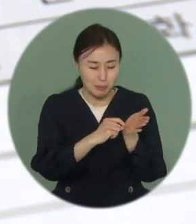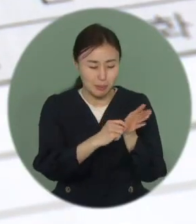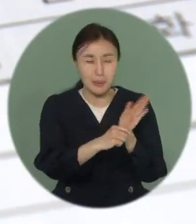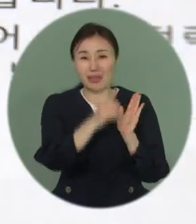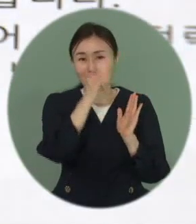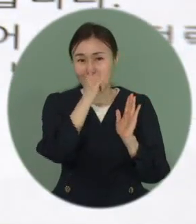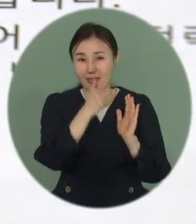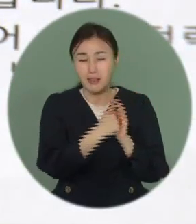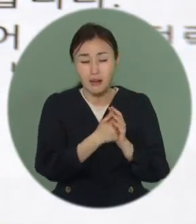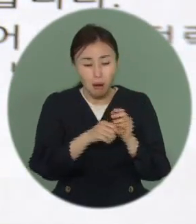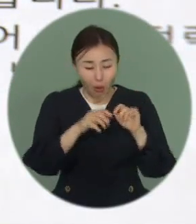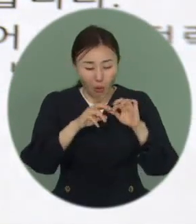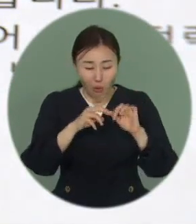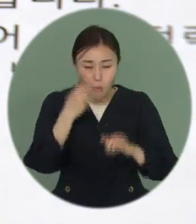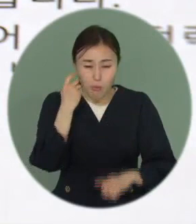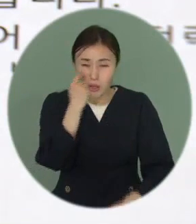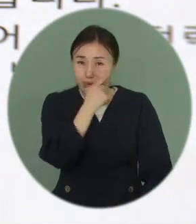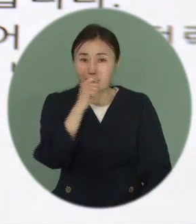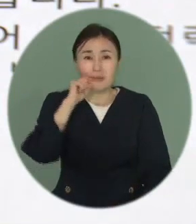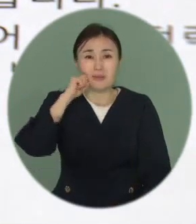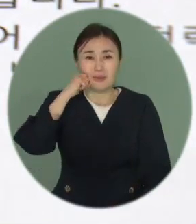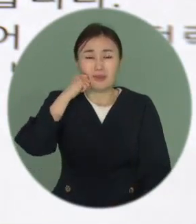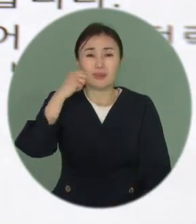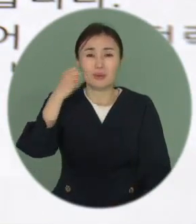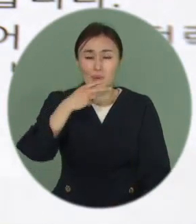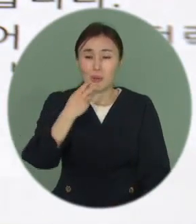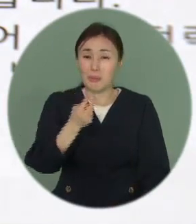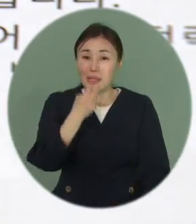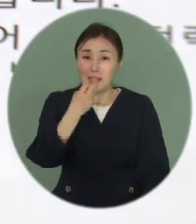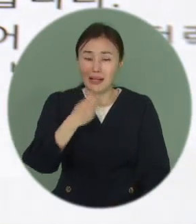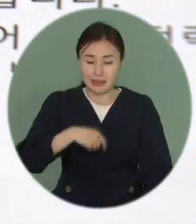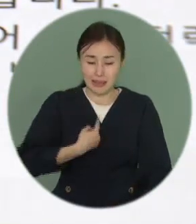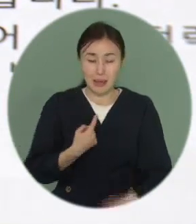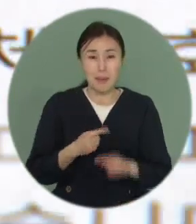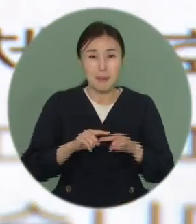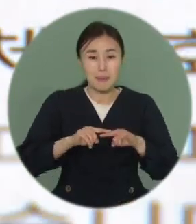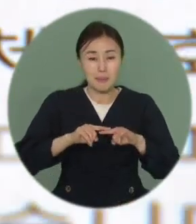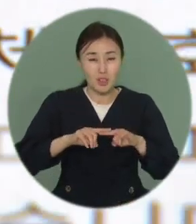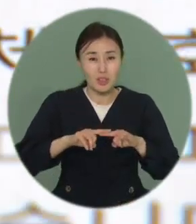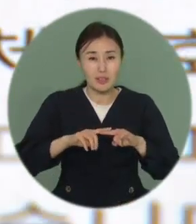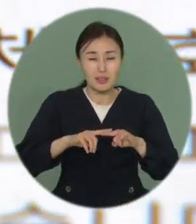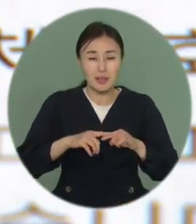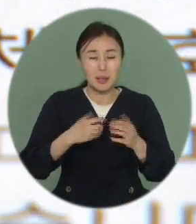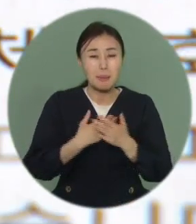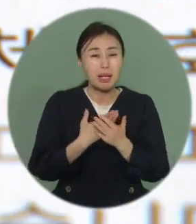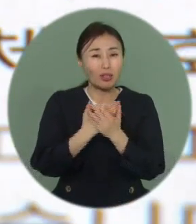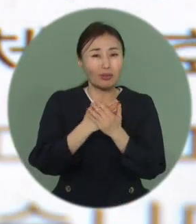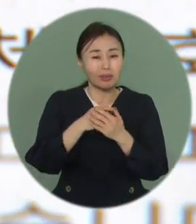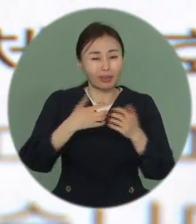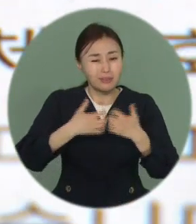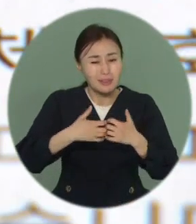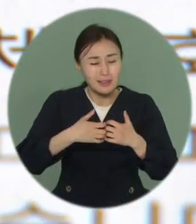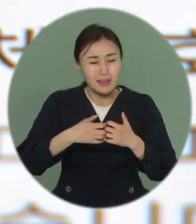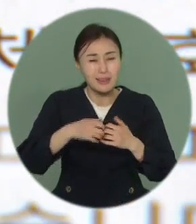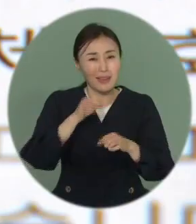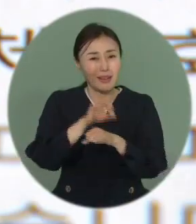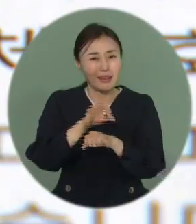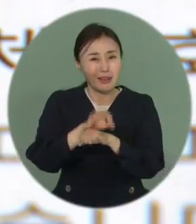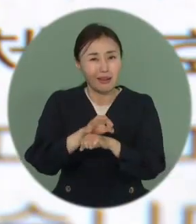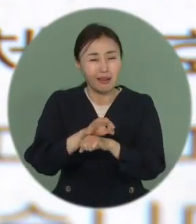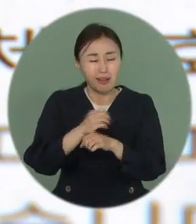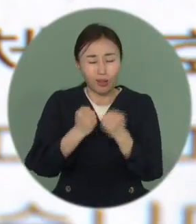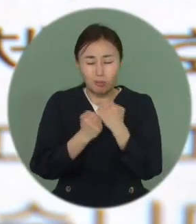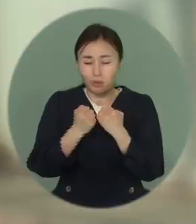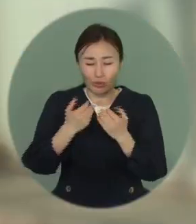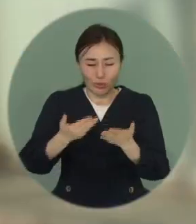있었다지만 일일히 확인하기 어렵고 비상용 전기까지 구했어야 한다는 이렇다할 안내는 받은 적도